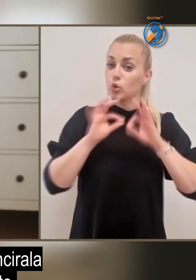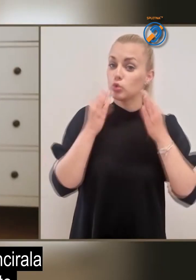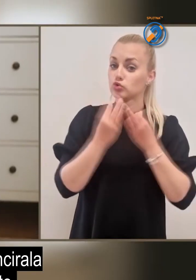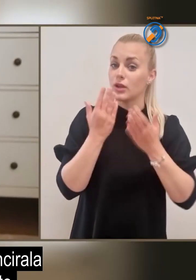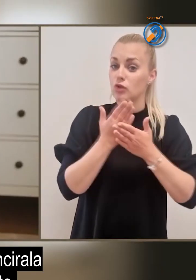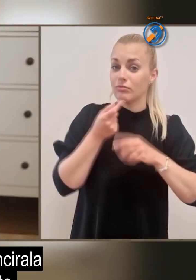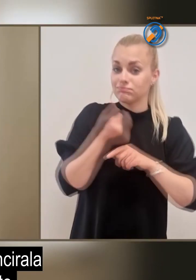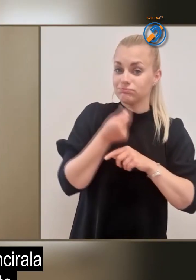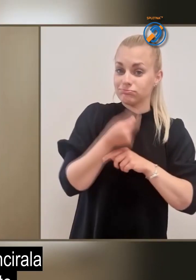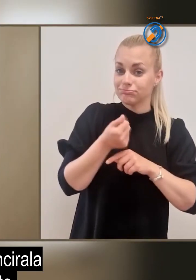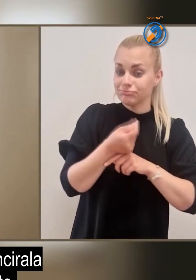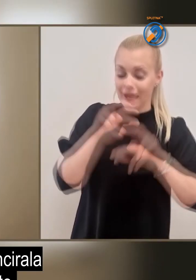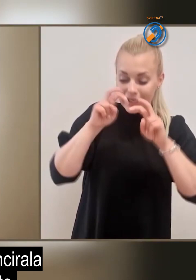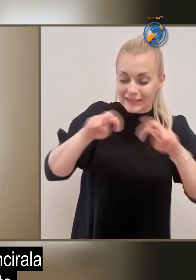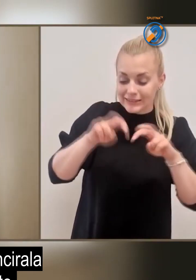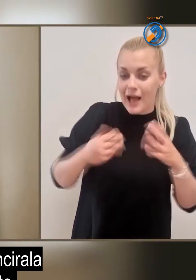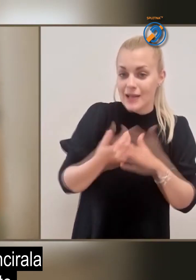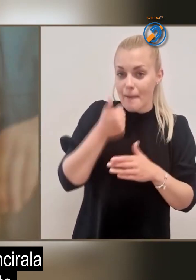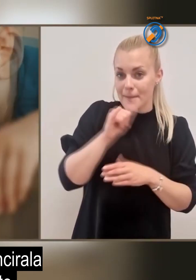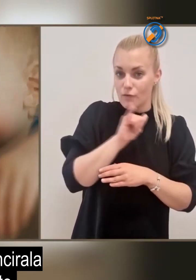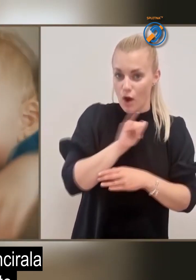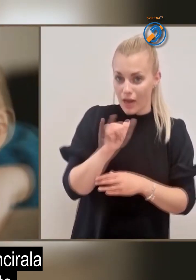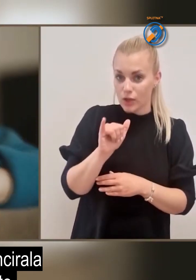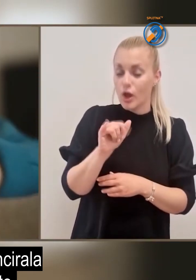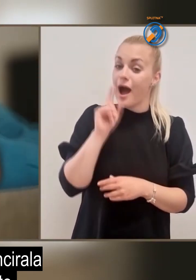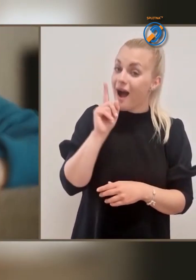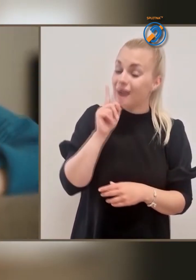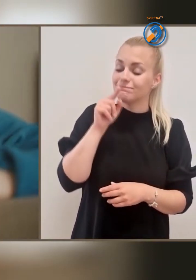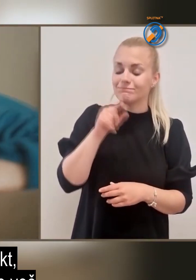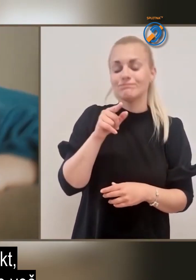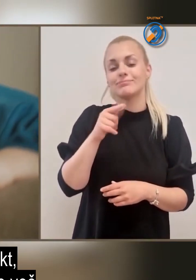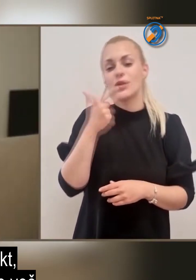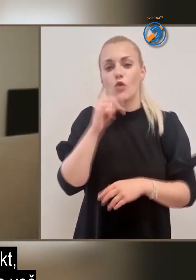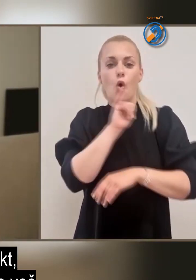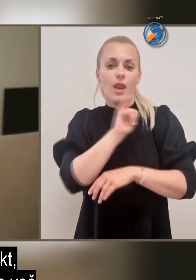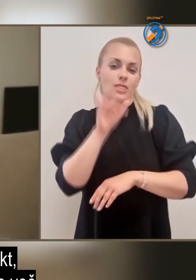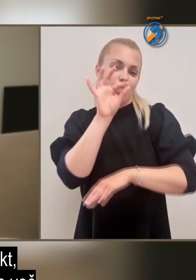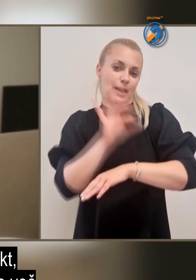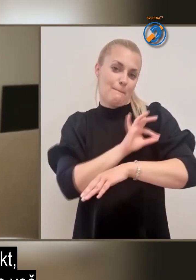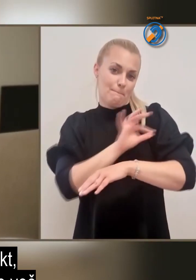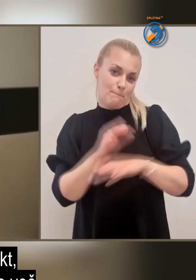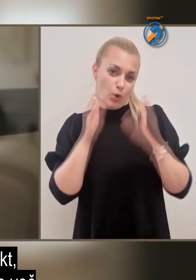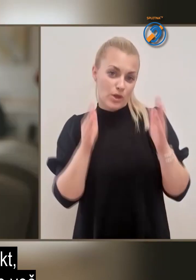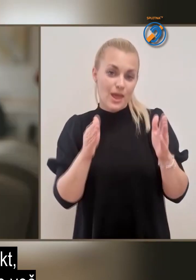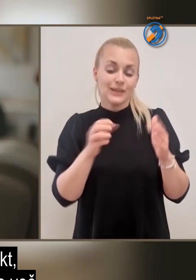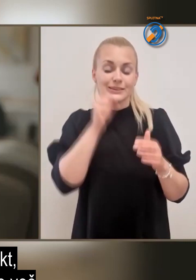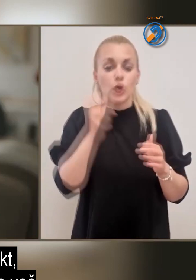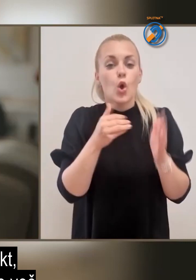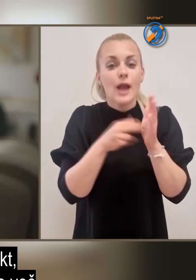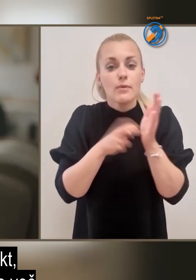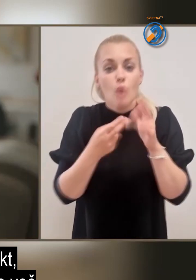Naša družina je že financirala raziskave za prvo leto, a to je 2-letni projekt, tako